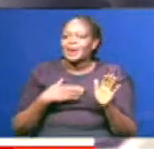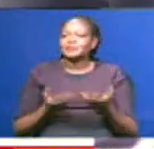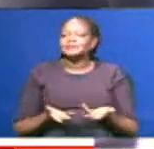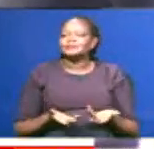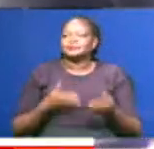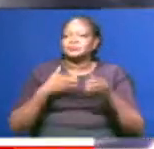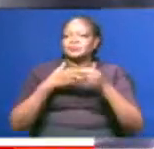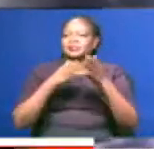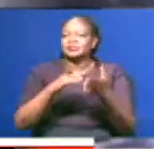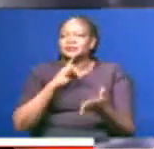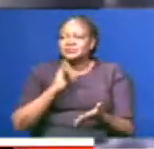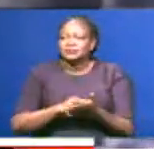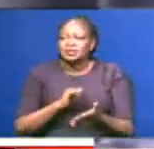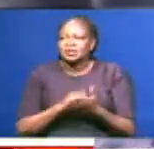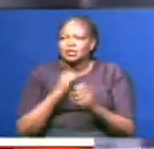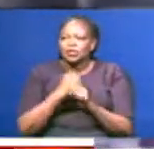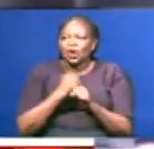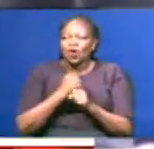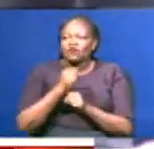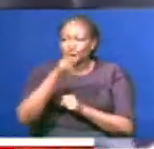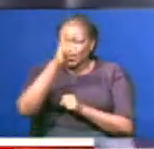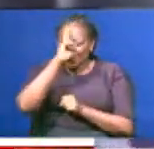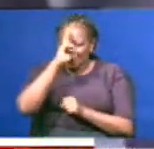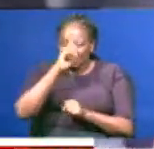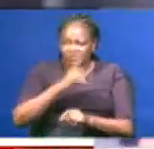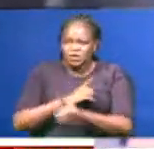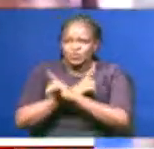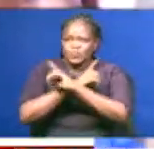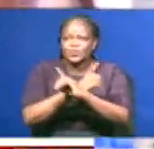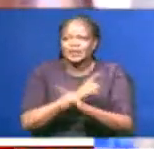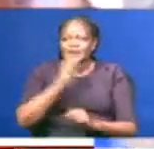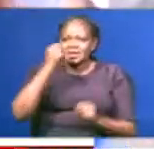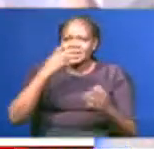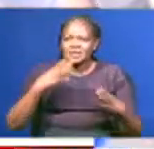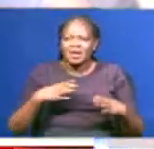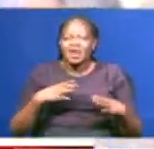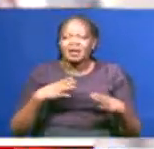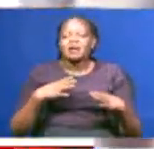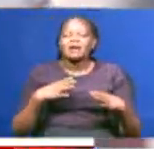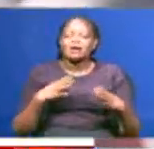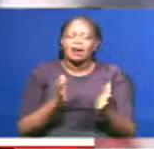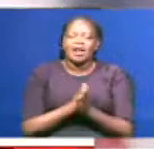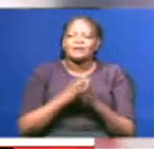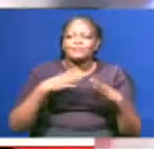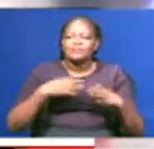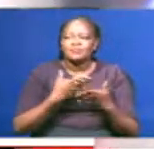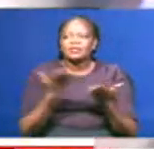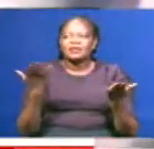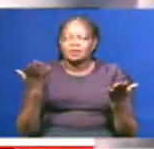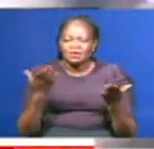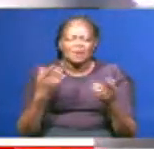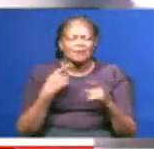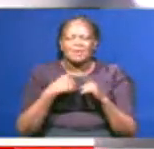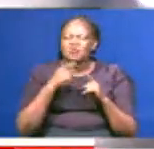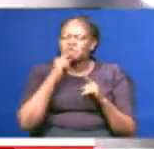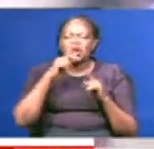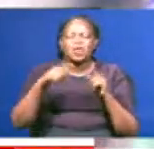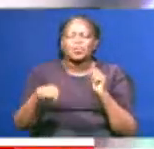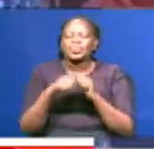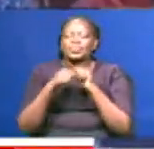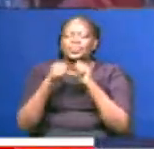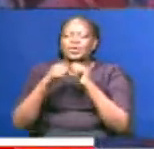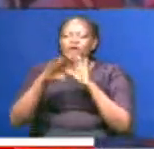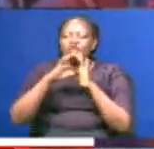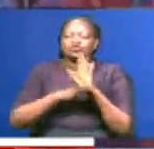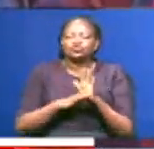leaders say the work of the police is to protect Kenyans and their property and not to disrupt a constitutionally sound